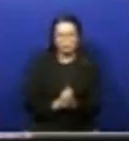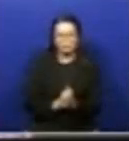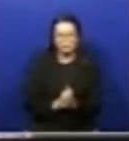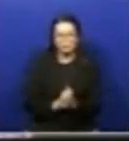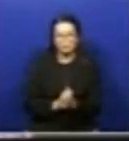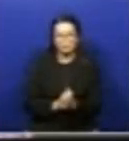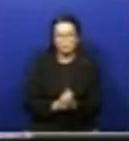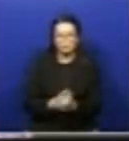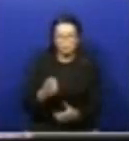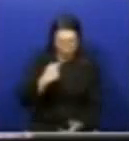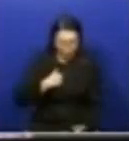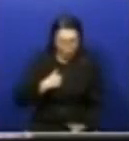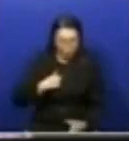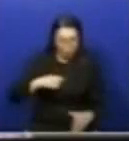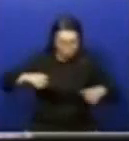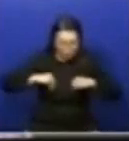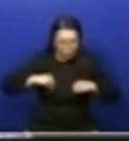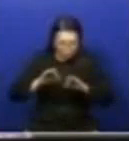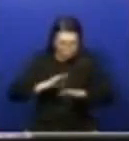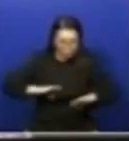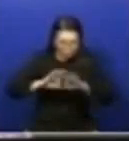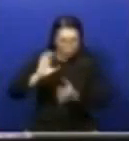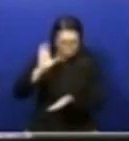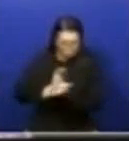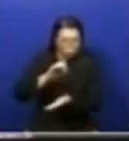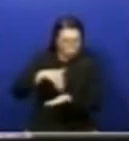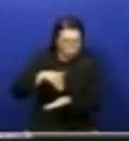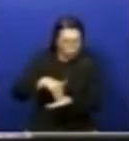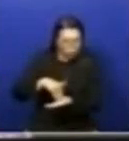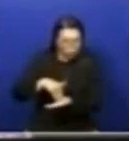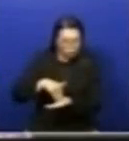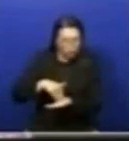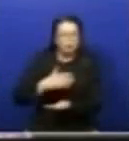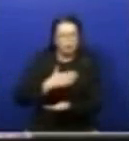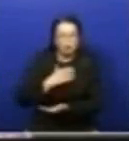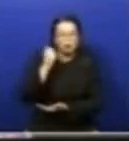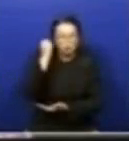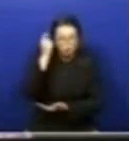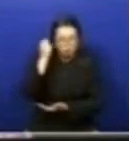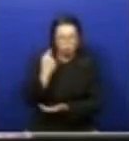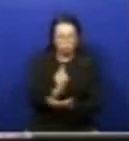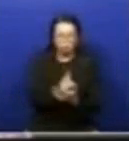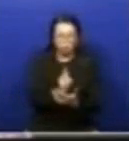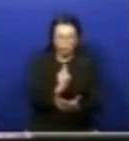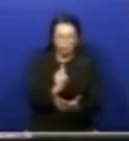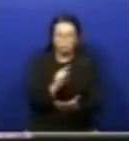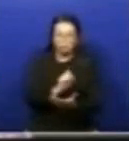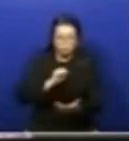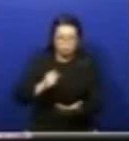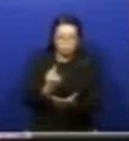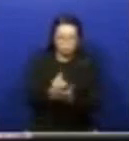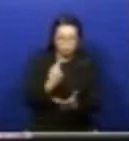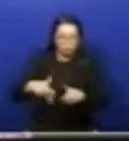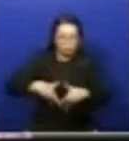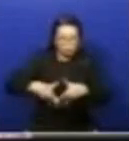ถามว่าผมเห็นด้วยไหมมีความจำเป็นไหมที่จะมีงบกลางเราเข้าใจครับเราเป็นผู้แทนราษฎรเนี่ยเรารู้ปัญห